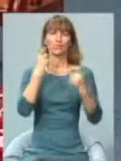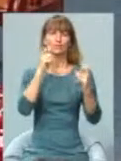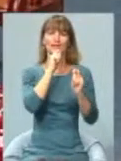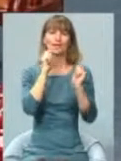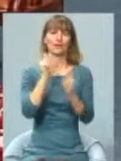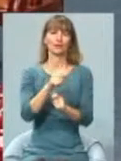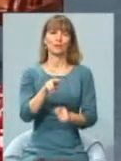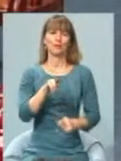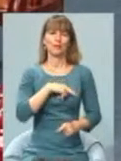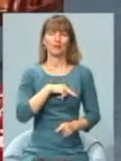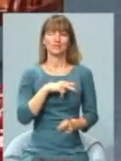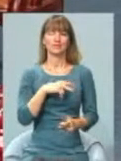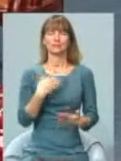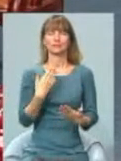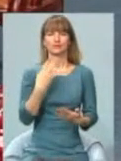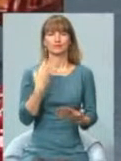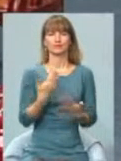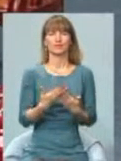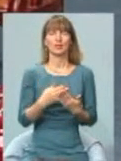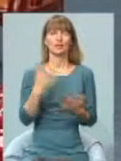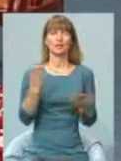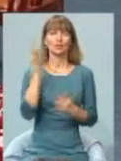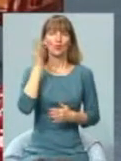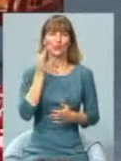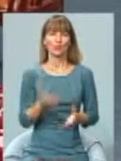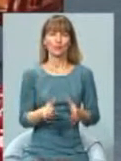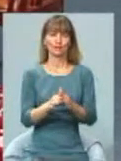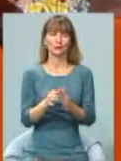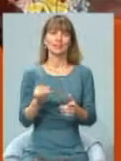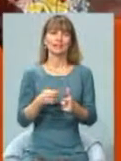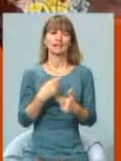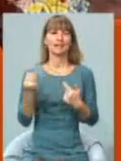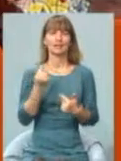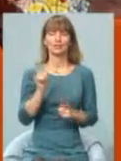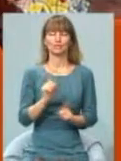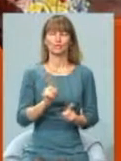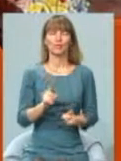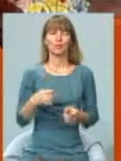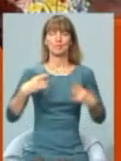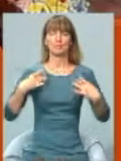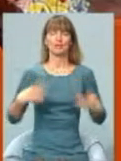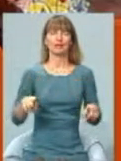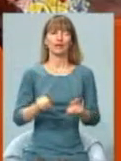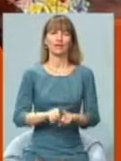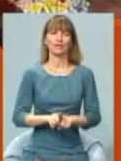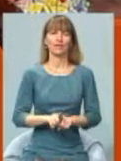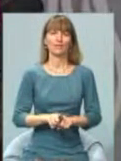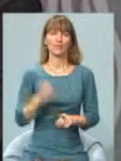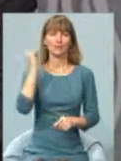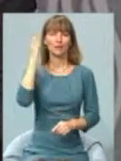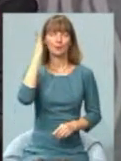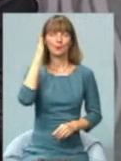вигляді солодощів, ну або якихось теж таких цікавих речей. Як ти вважаєш, святкування такого